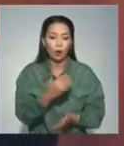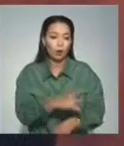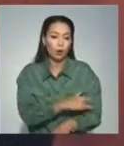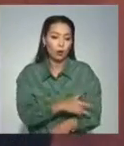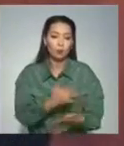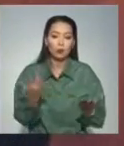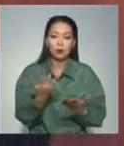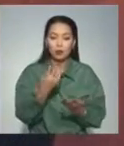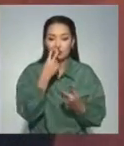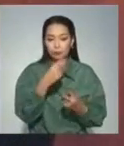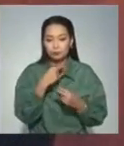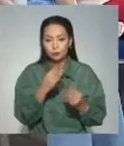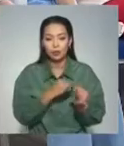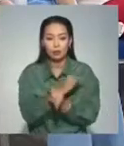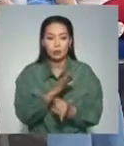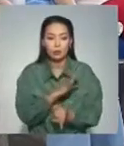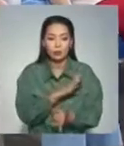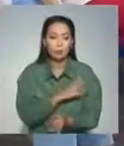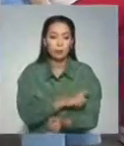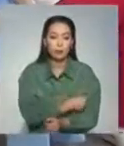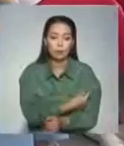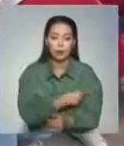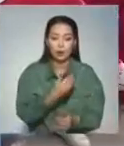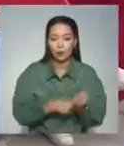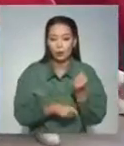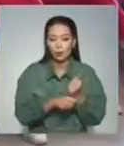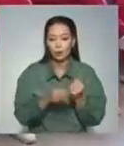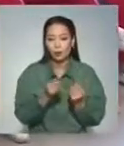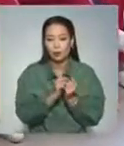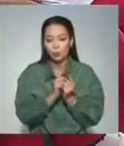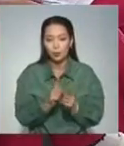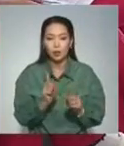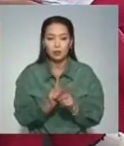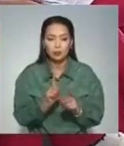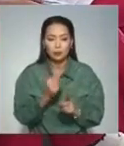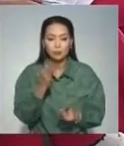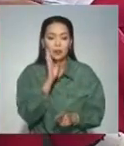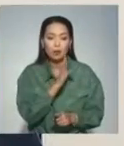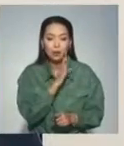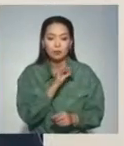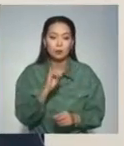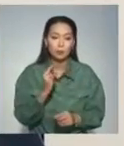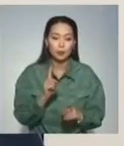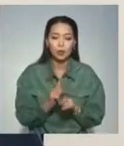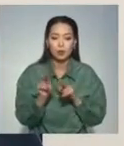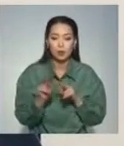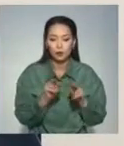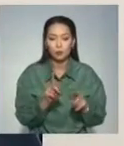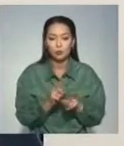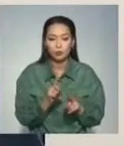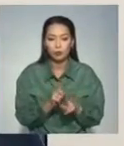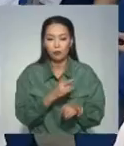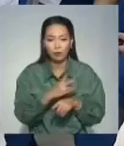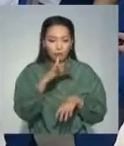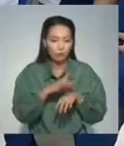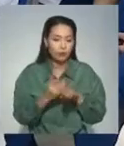бірқатар мәселелерін талқылады. Емхана қызметкерлерінің айтуынша, патронаждық қызметтің бұл моделі ана мен бала денсаулығын бақылауға алып, зиянды факторлардың